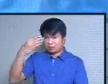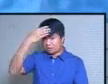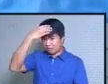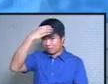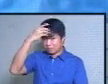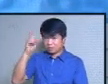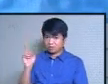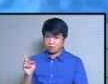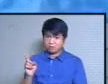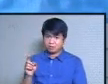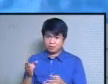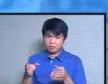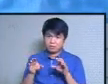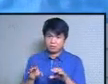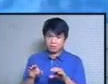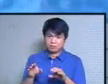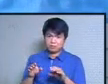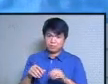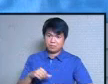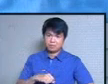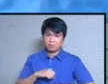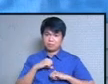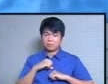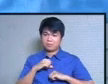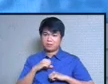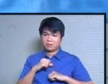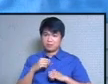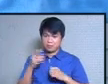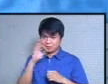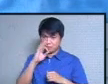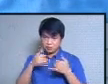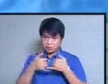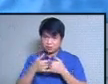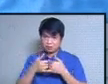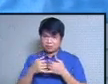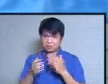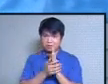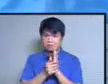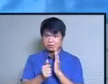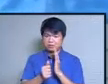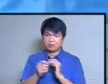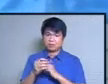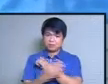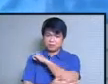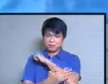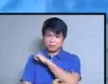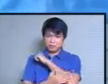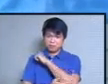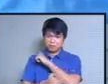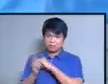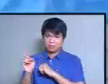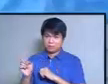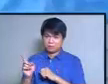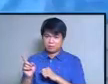ito kasi ang pagkakataon na may pagmamalaki ng mga Pilipinong atleta ang kakayahan nila at ng kanilang bansa. Ito rin